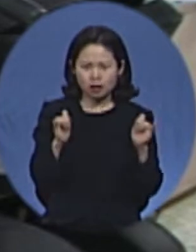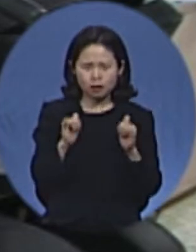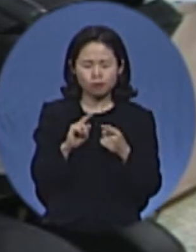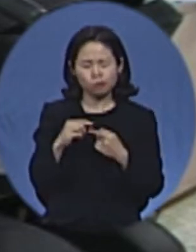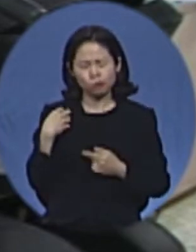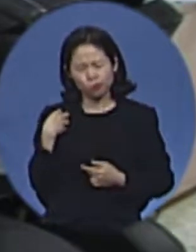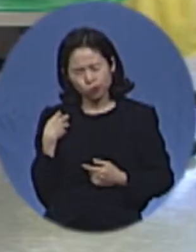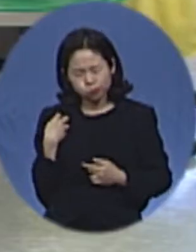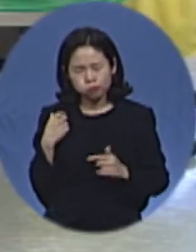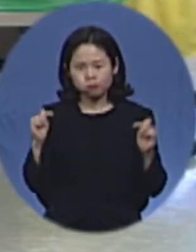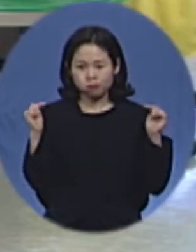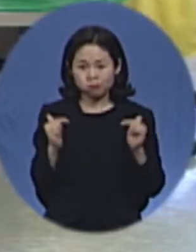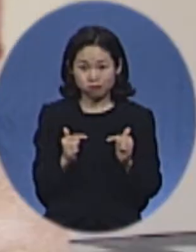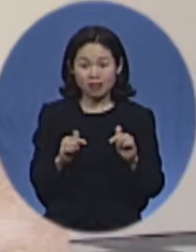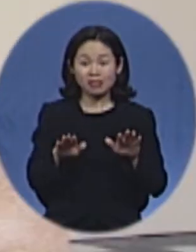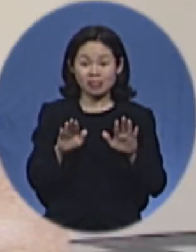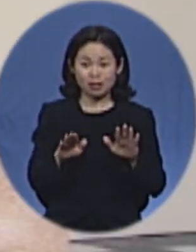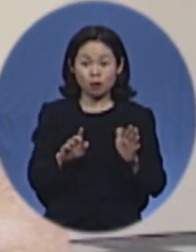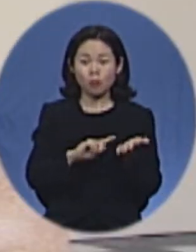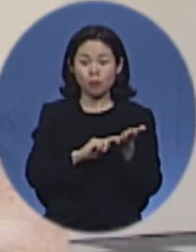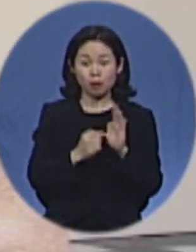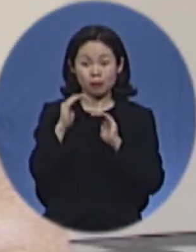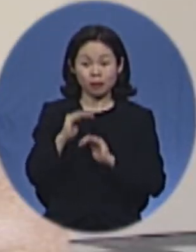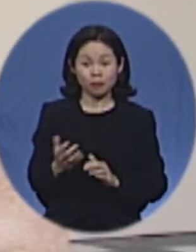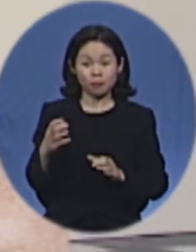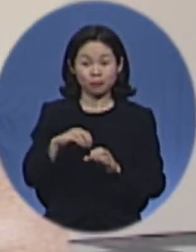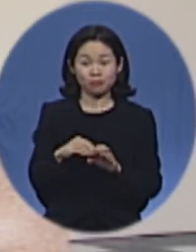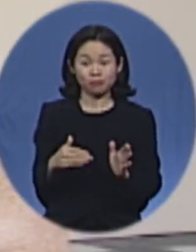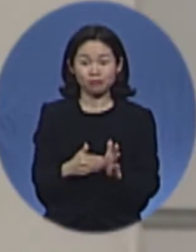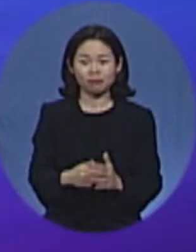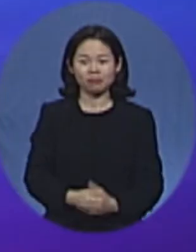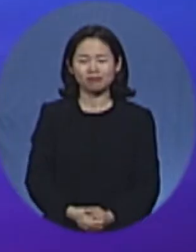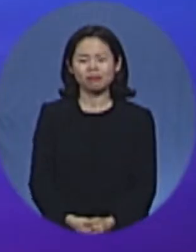등의 내용도 이번 발표안에 포함됐습니다.